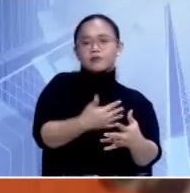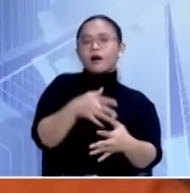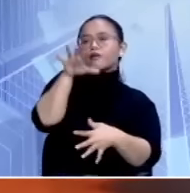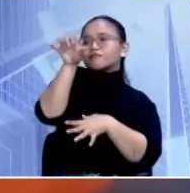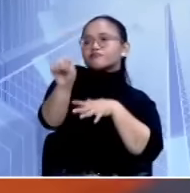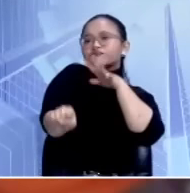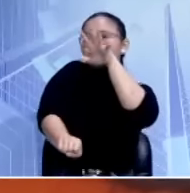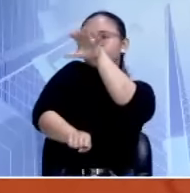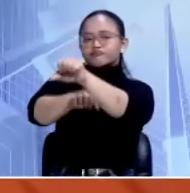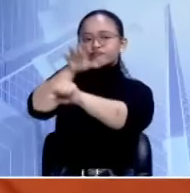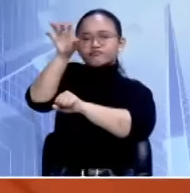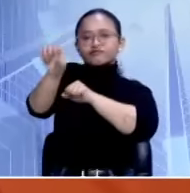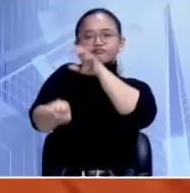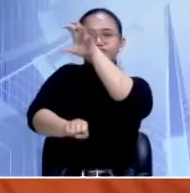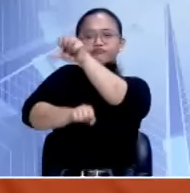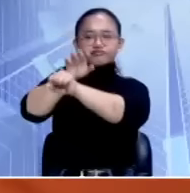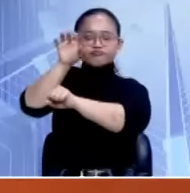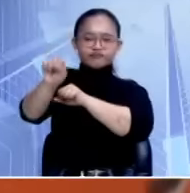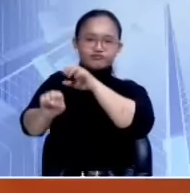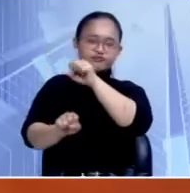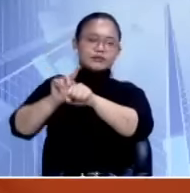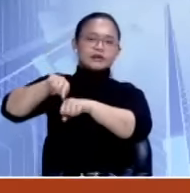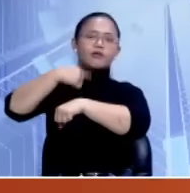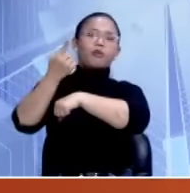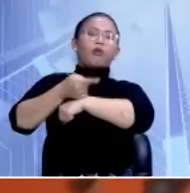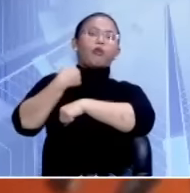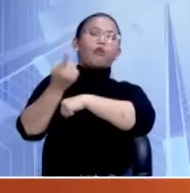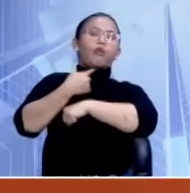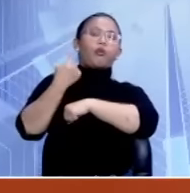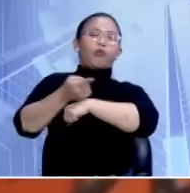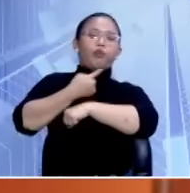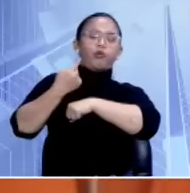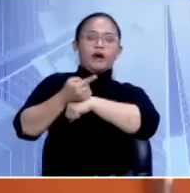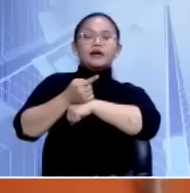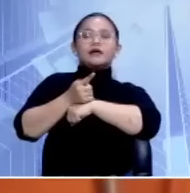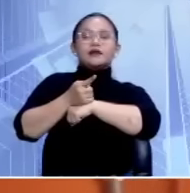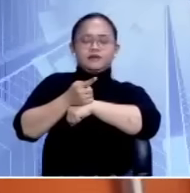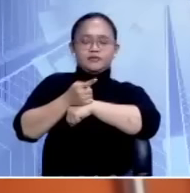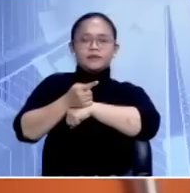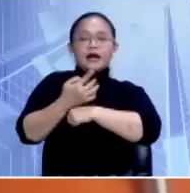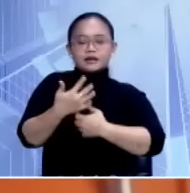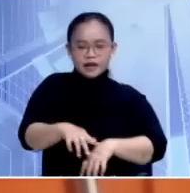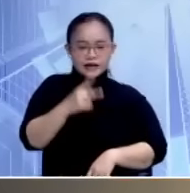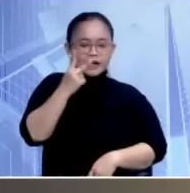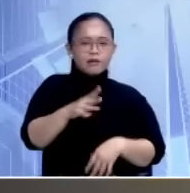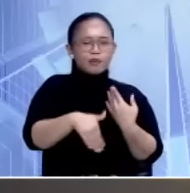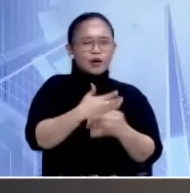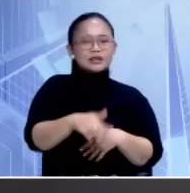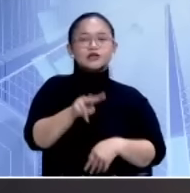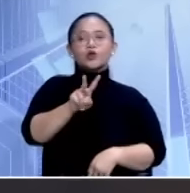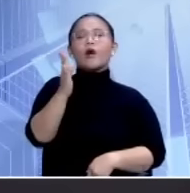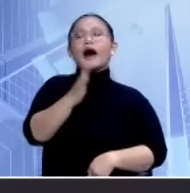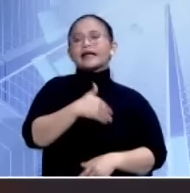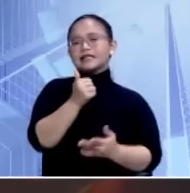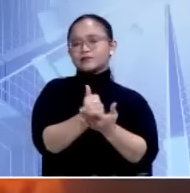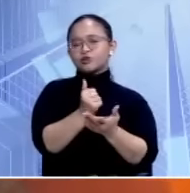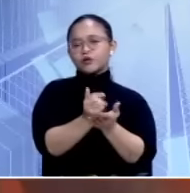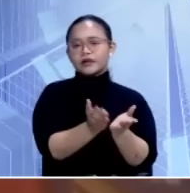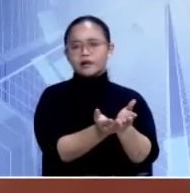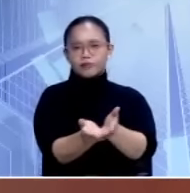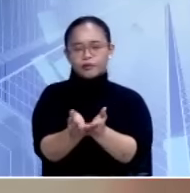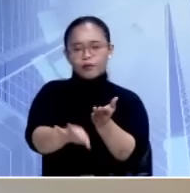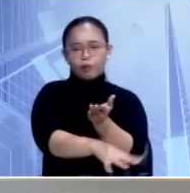dievakuasi petugas ke helikopter Kesatuan Radar 216 Cibalimbing. Setelah dua hari terjebak, para korban masih